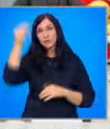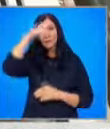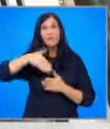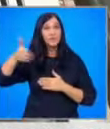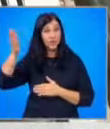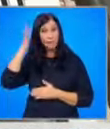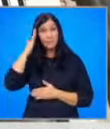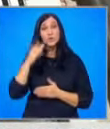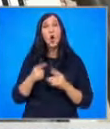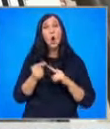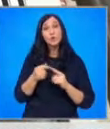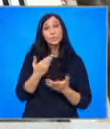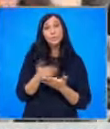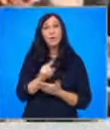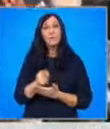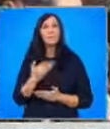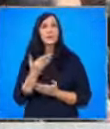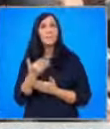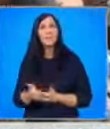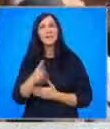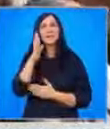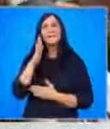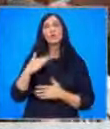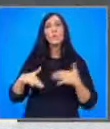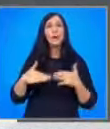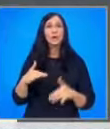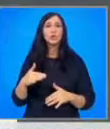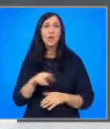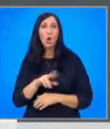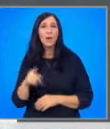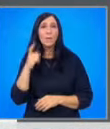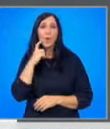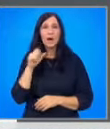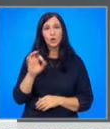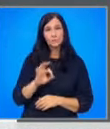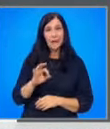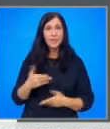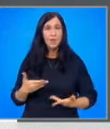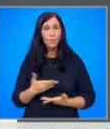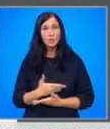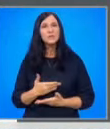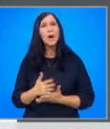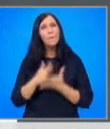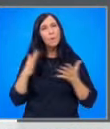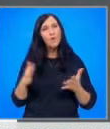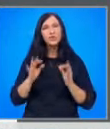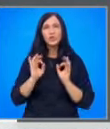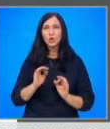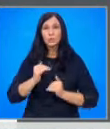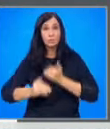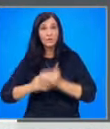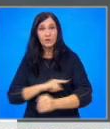Николай Милков остро е поставил въпроса и пред северомакедонския си колега Буяр Османи. Необходими са повече и сериозни